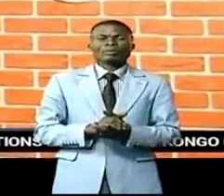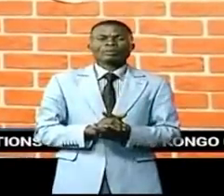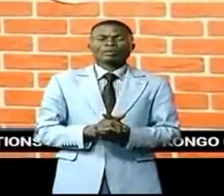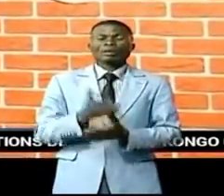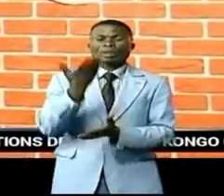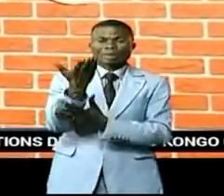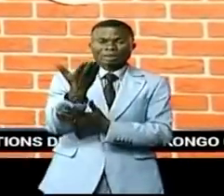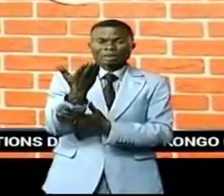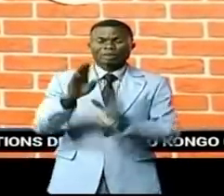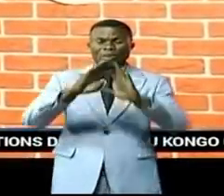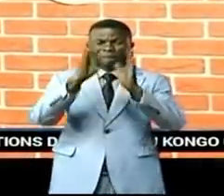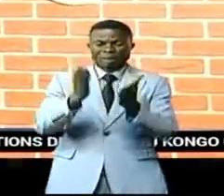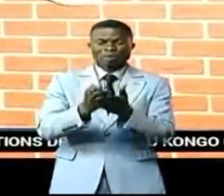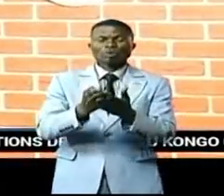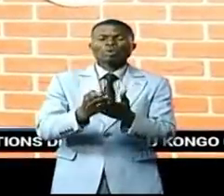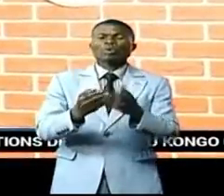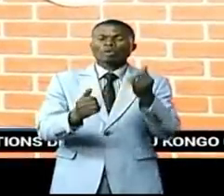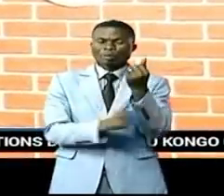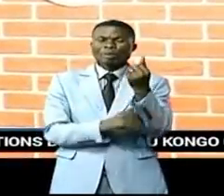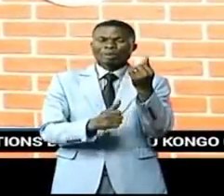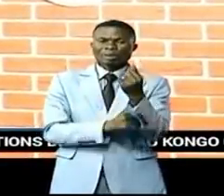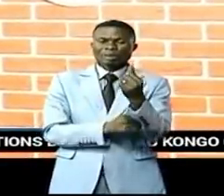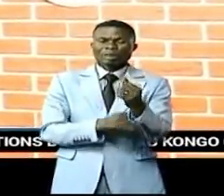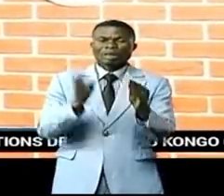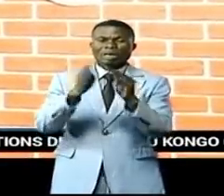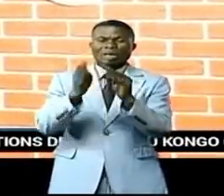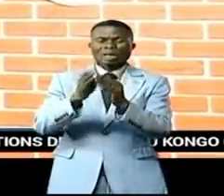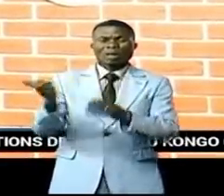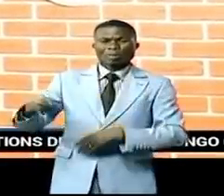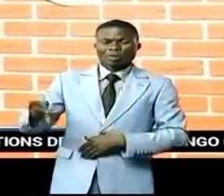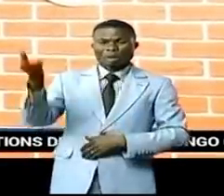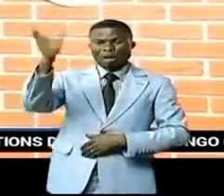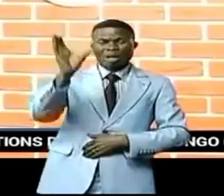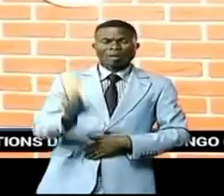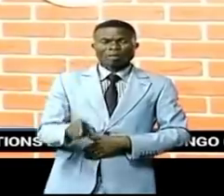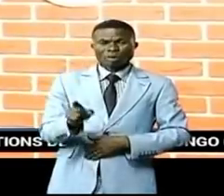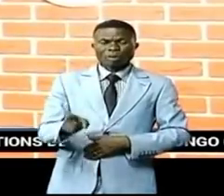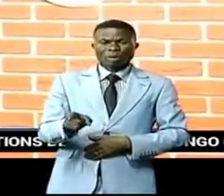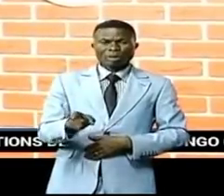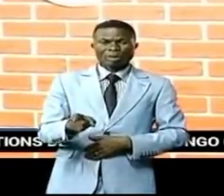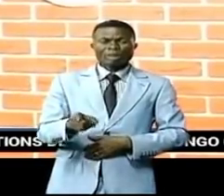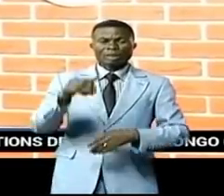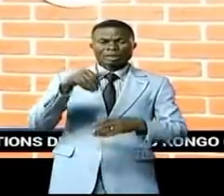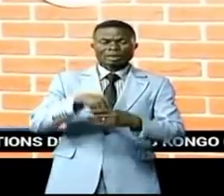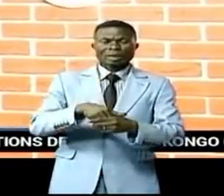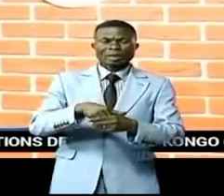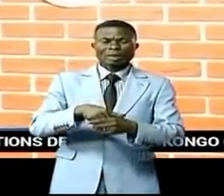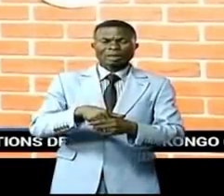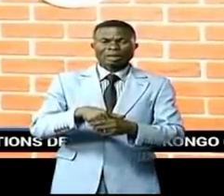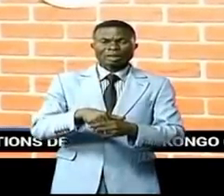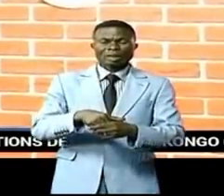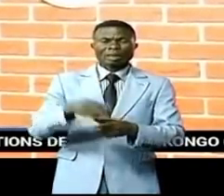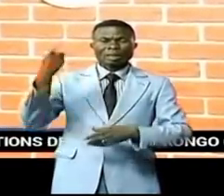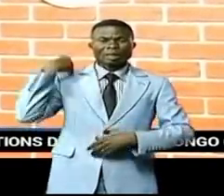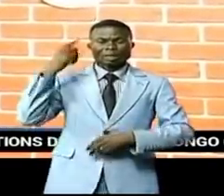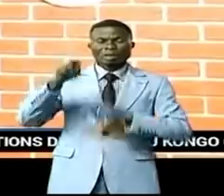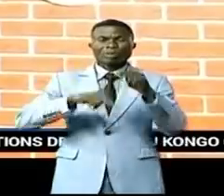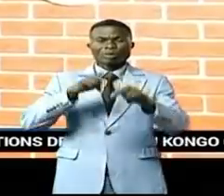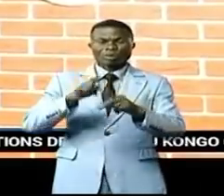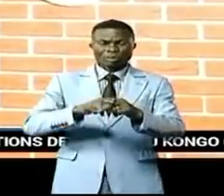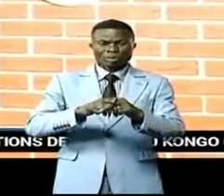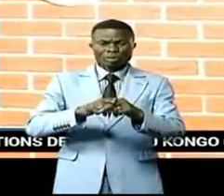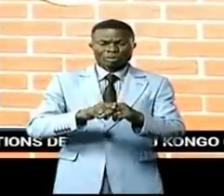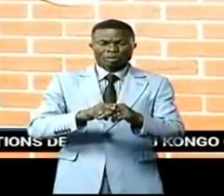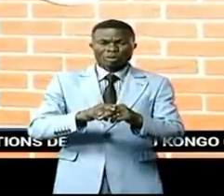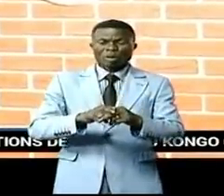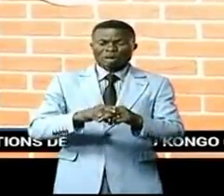J'invite donc à ce sujet l'Assemblée provinciale du Congo central à travers ces députés provinciaux de diligenter